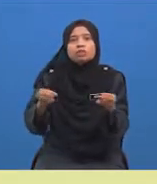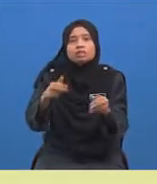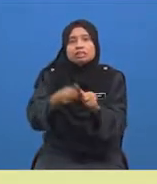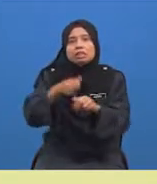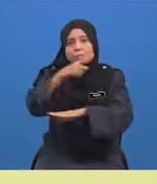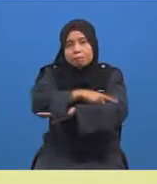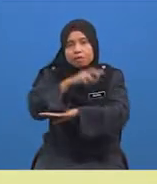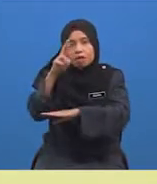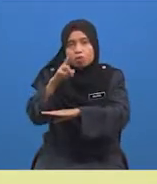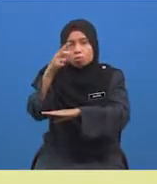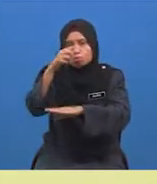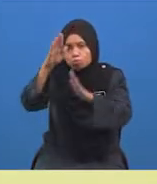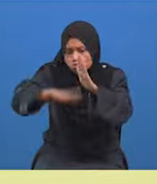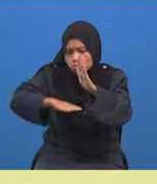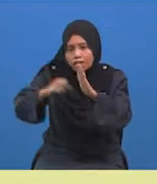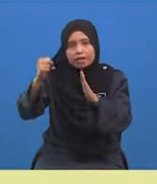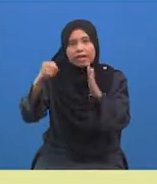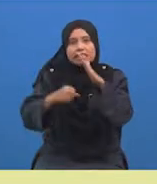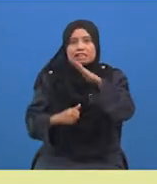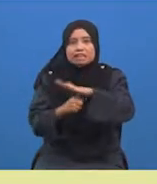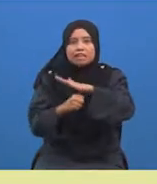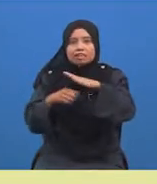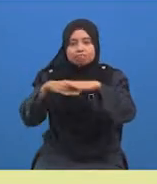bagi mengurangkan stres dalam kalangan pekerja.